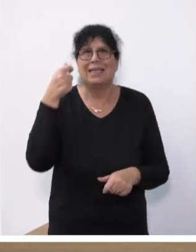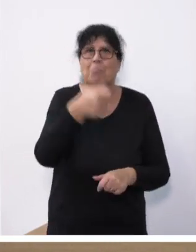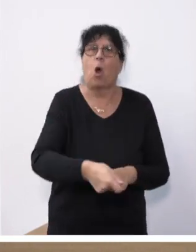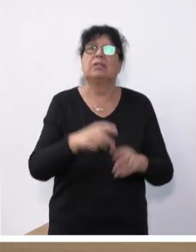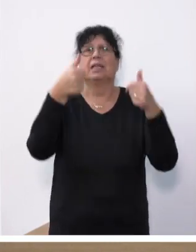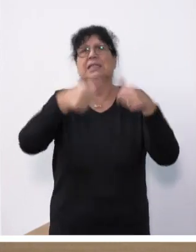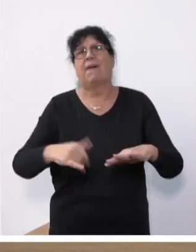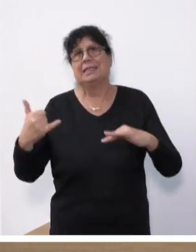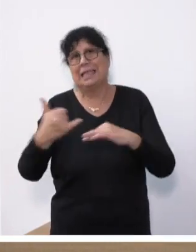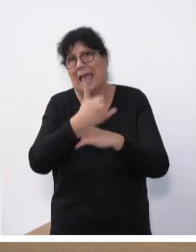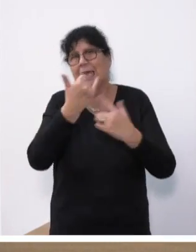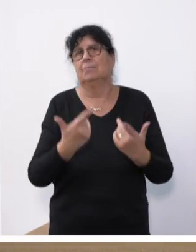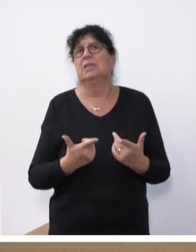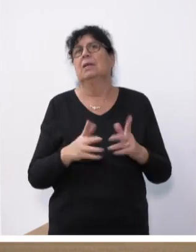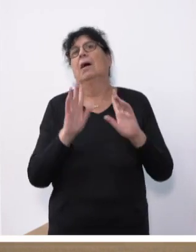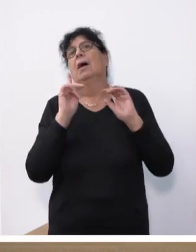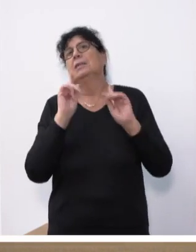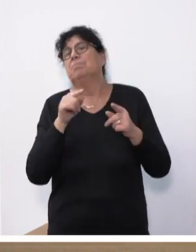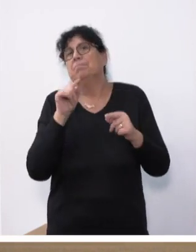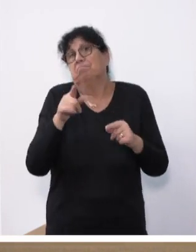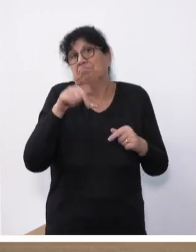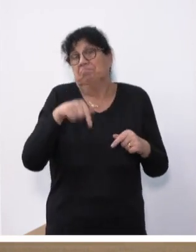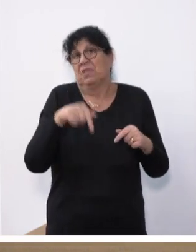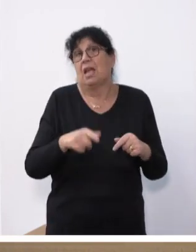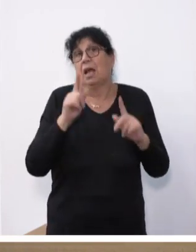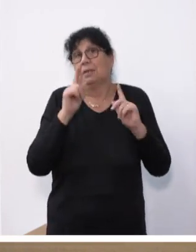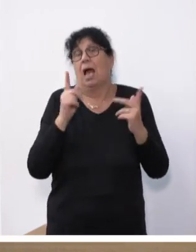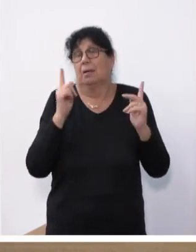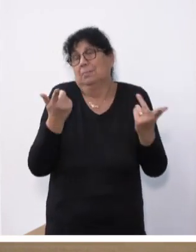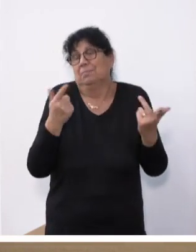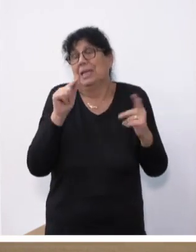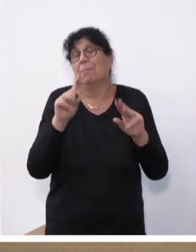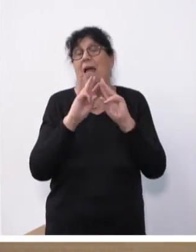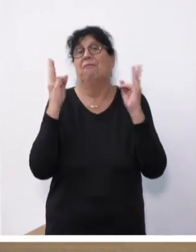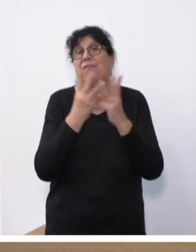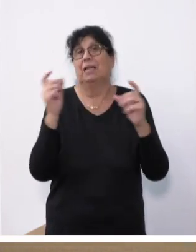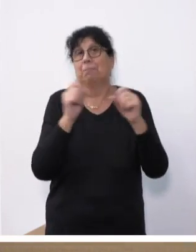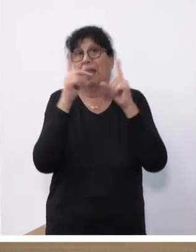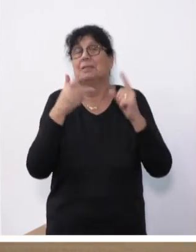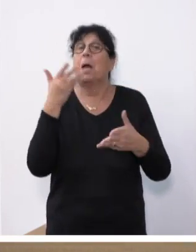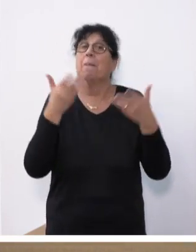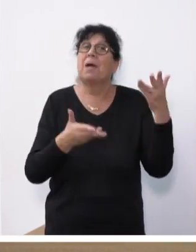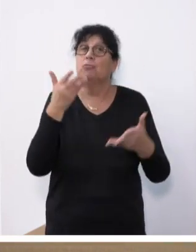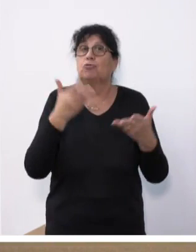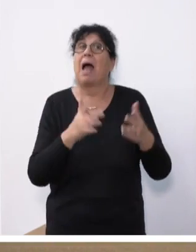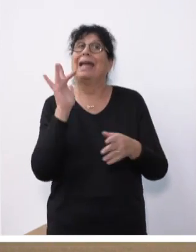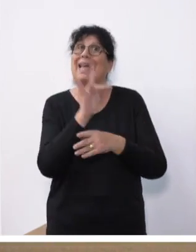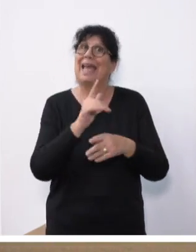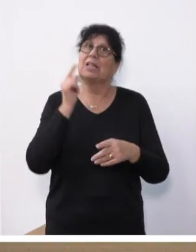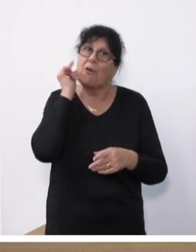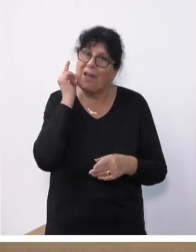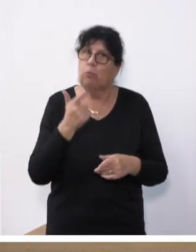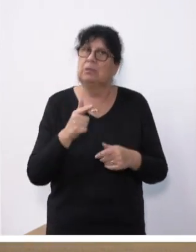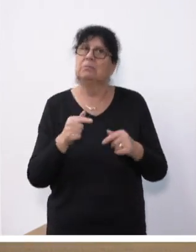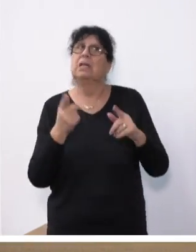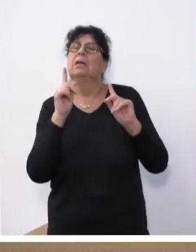ein allgemein sehr patriarchalisches, ja gar machistisches Weltbild, welches manche Barbarei gegen Frauen unter einen